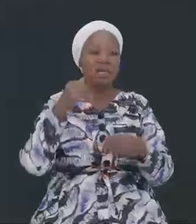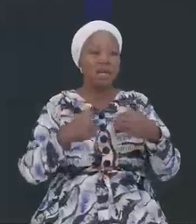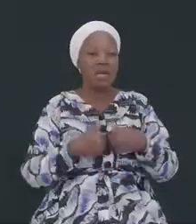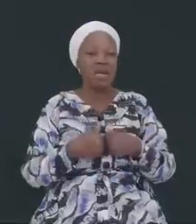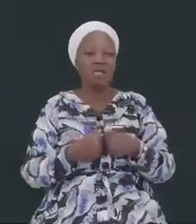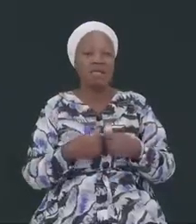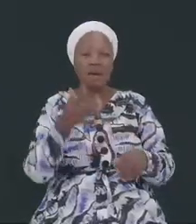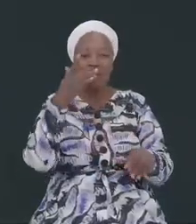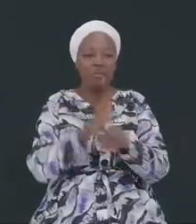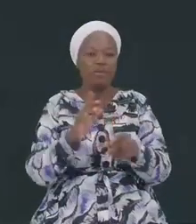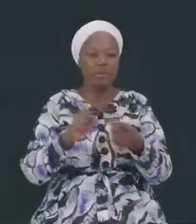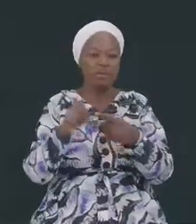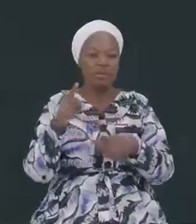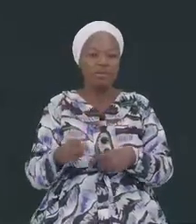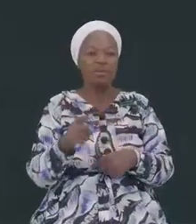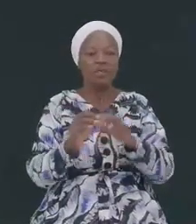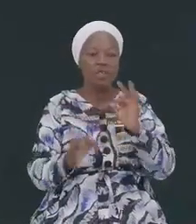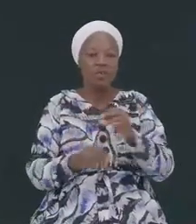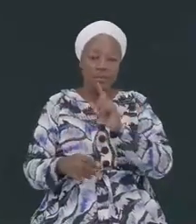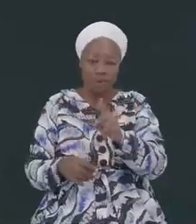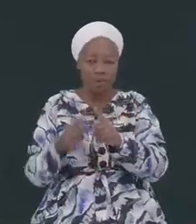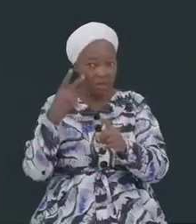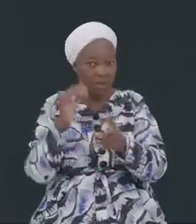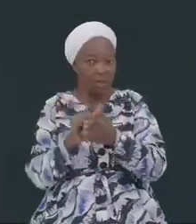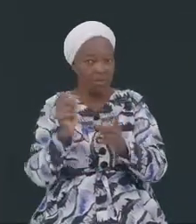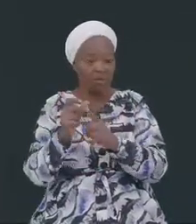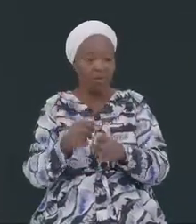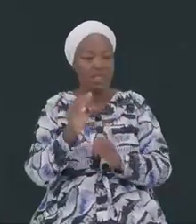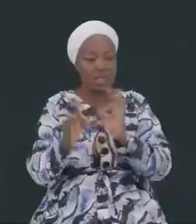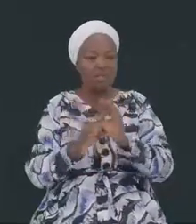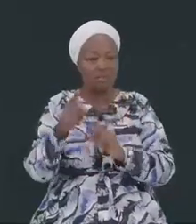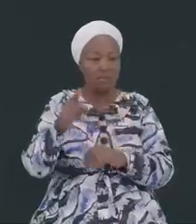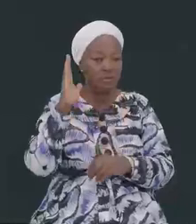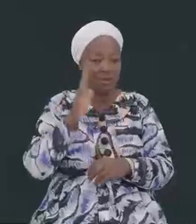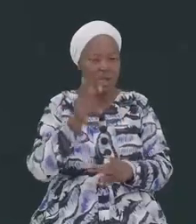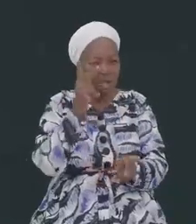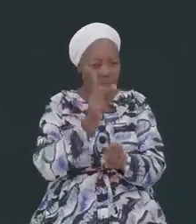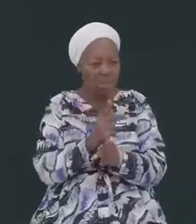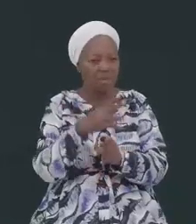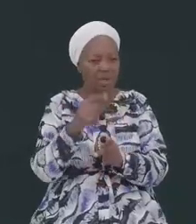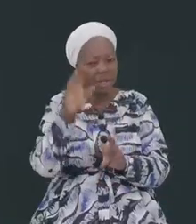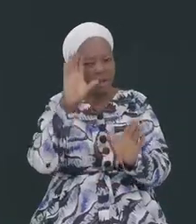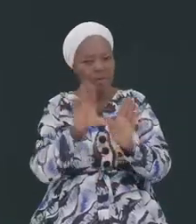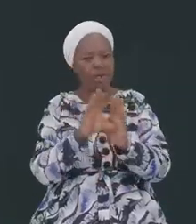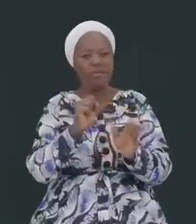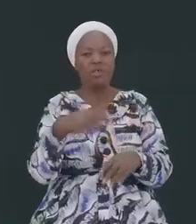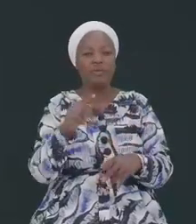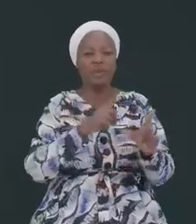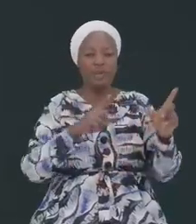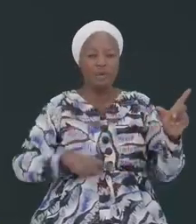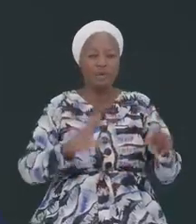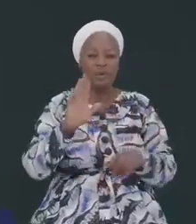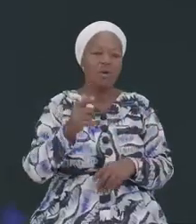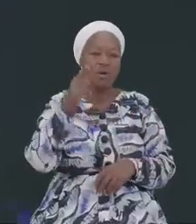l'a juré lorsque, il dit, considérez cela, il dit, lorsque tu observeras les commandements de l'Éternel,